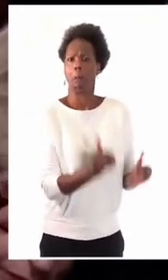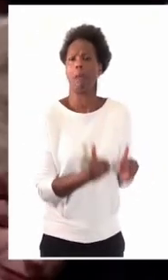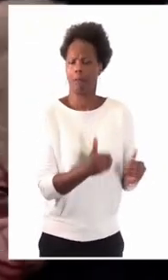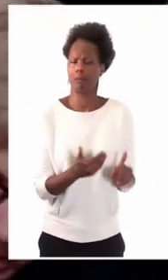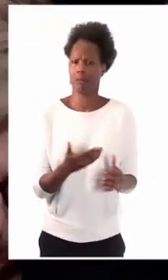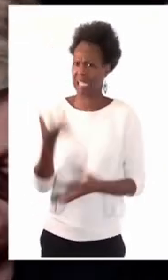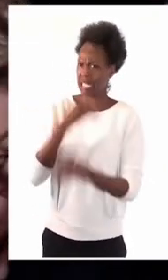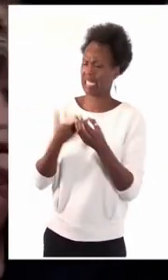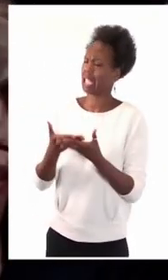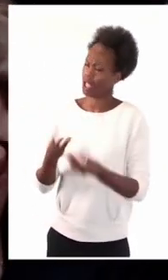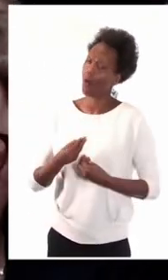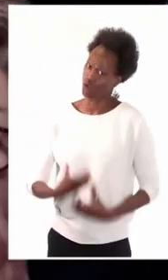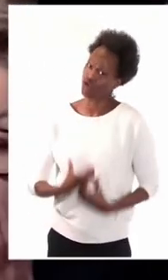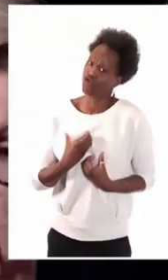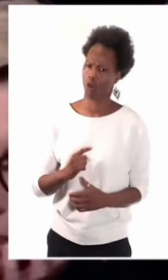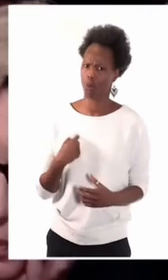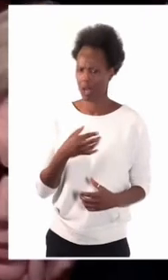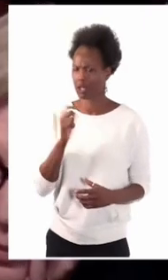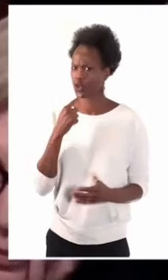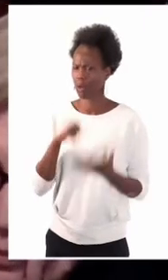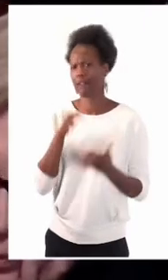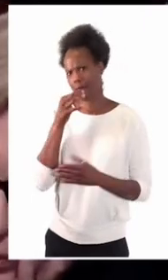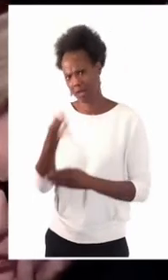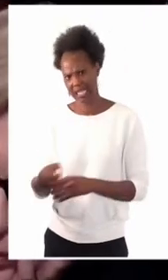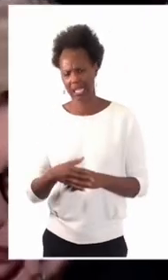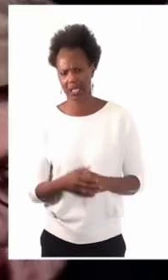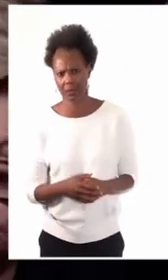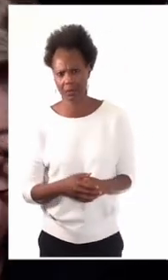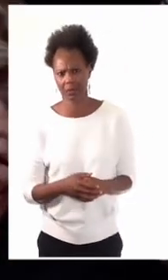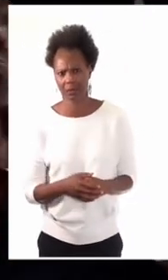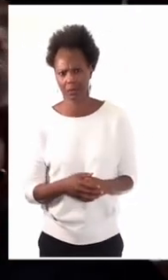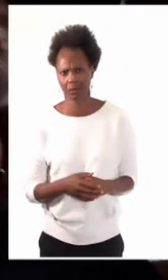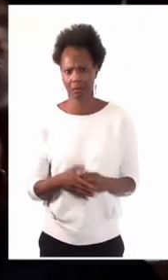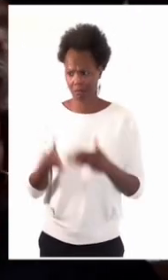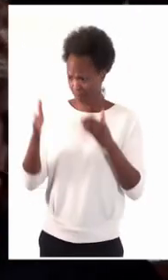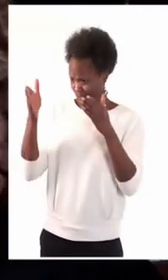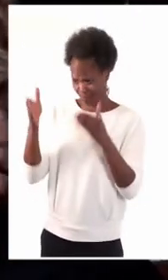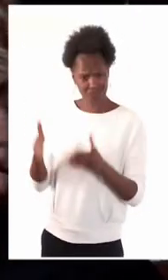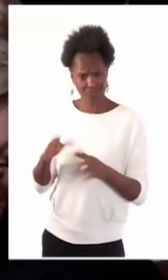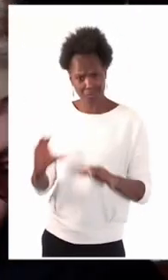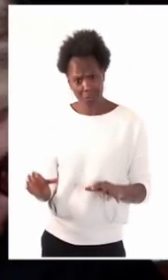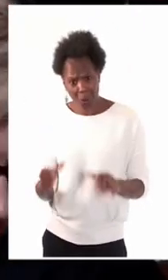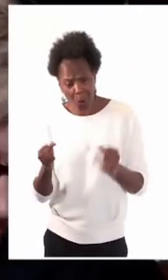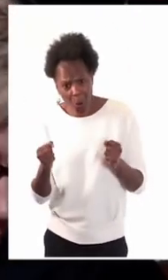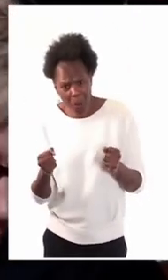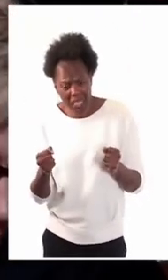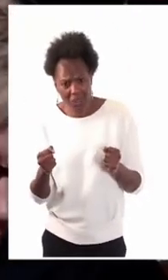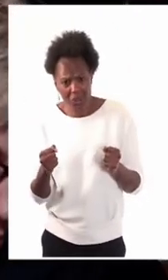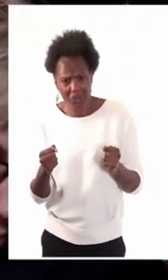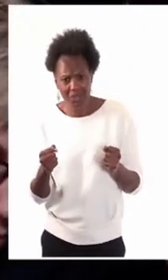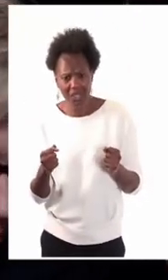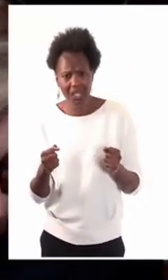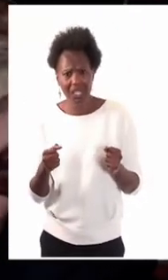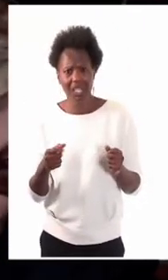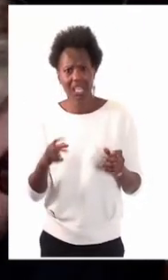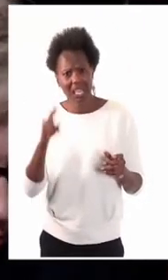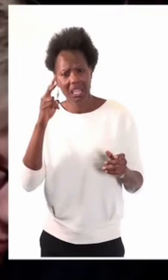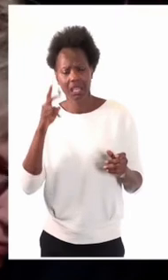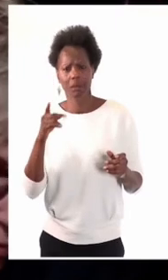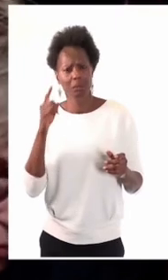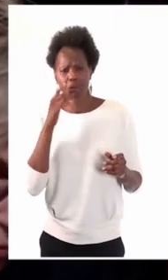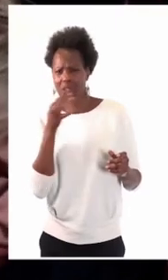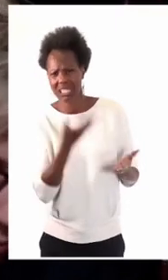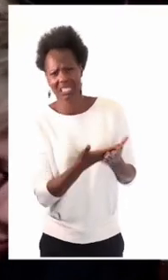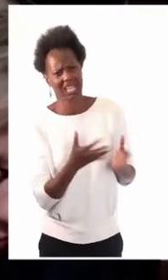choqué par ça. Et je vous le dis parce que je pense que vous n'avez pas ni légitimité ni compétence pour affirmer cela. Par rapport au